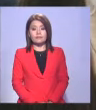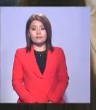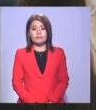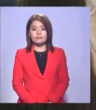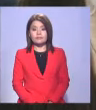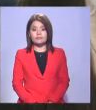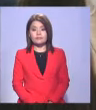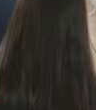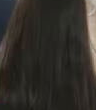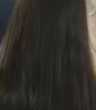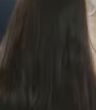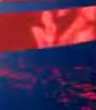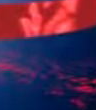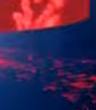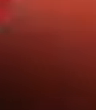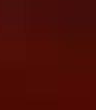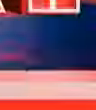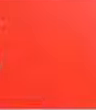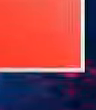Таймс, Тараз.